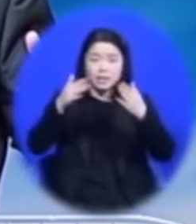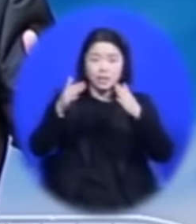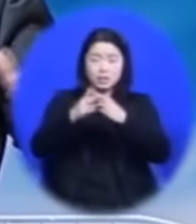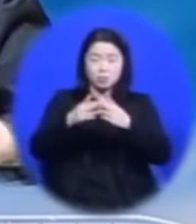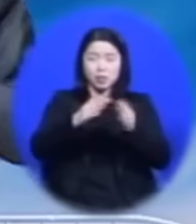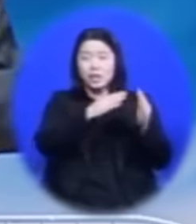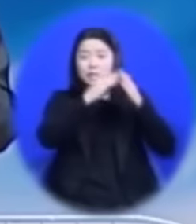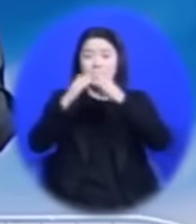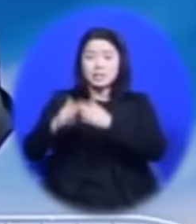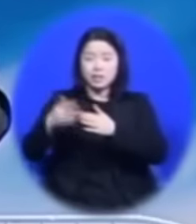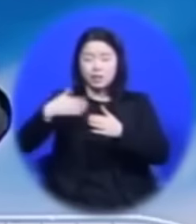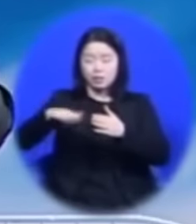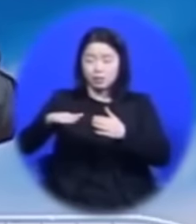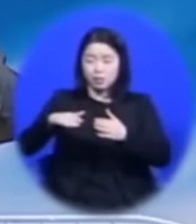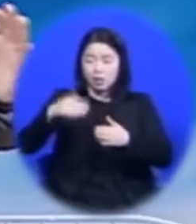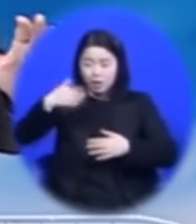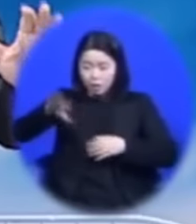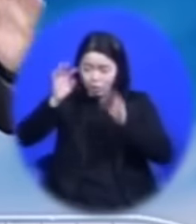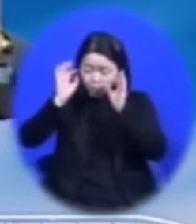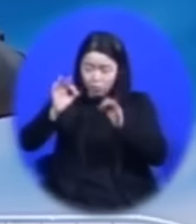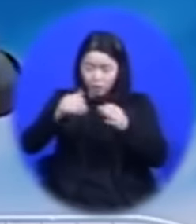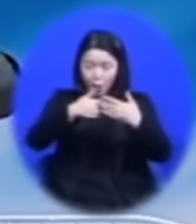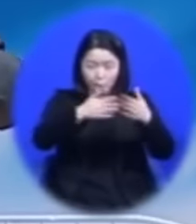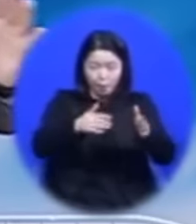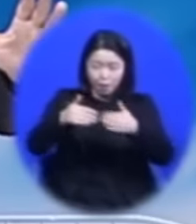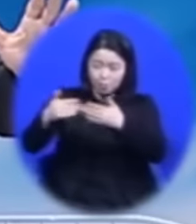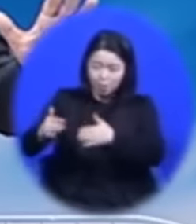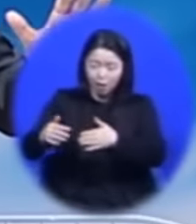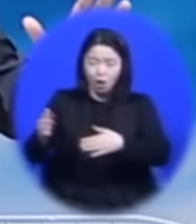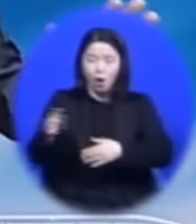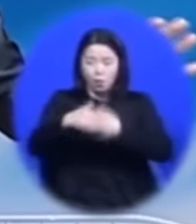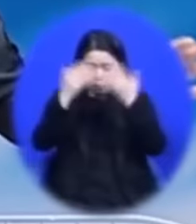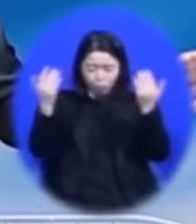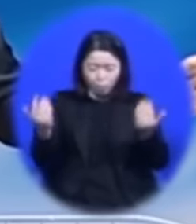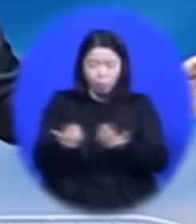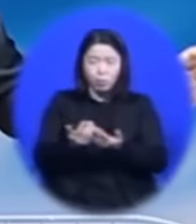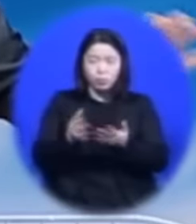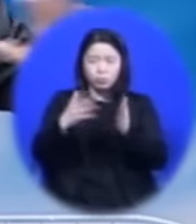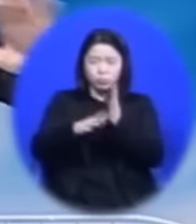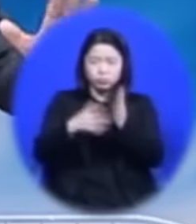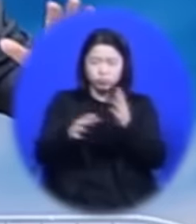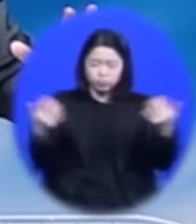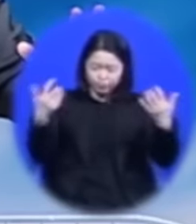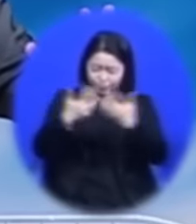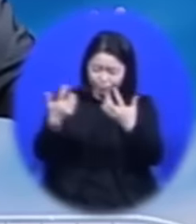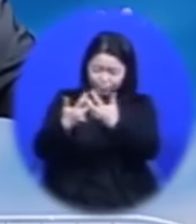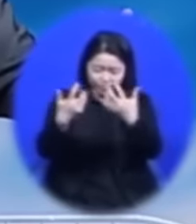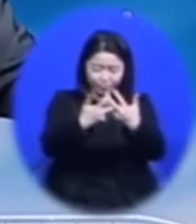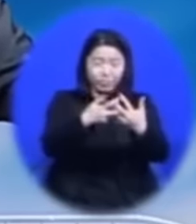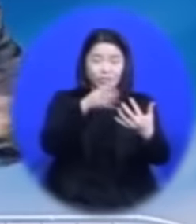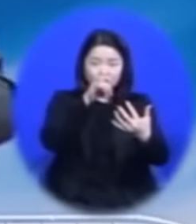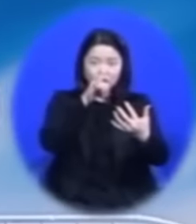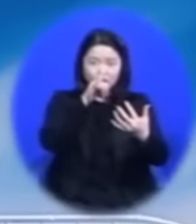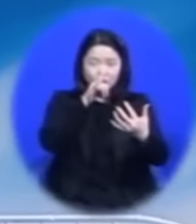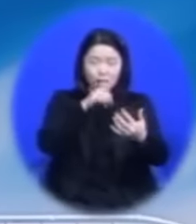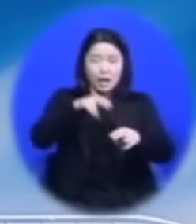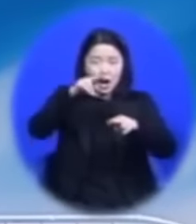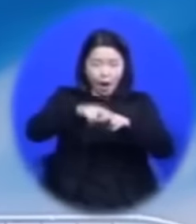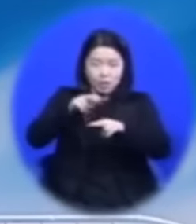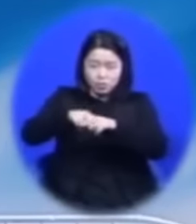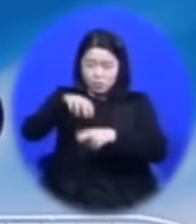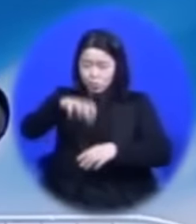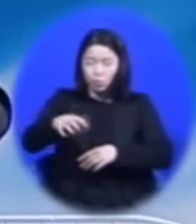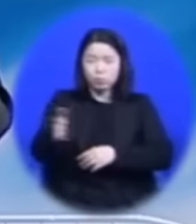가는데 가보니까 방마다 거실마다 온갖 잡동사니 물건으로 꽉 차 있어요. 앉아 있을